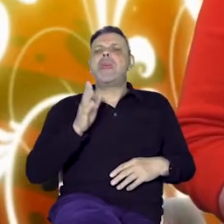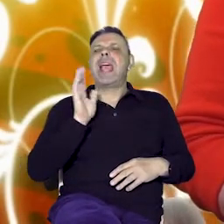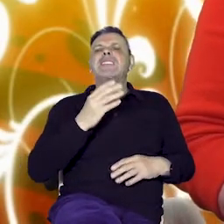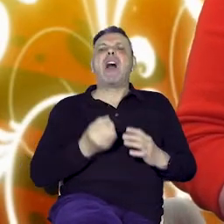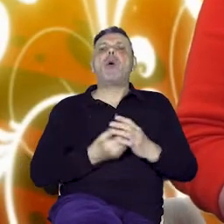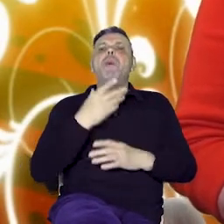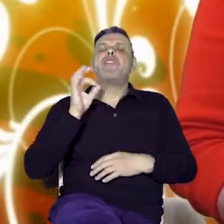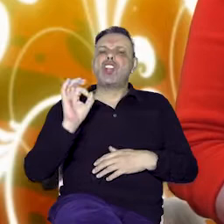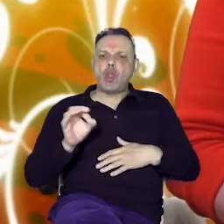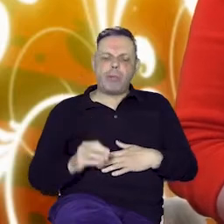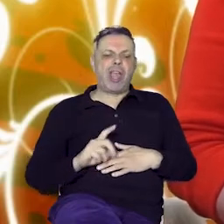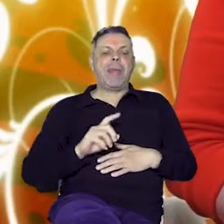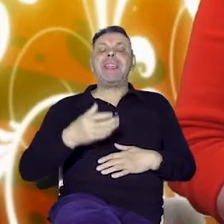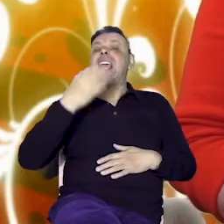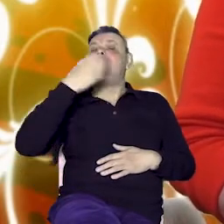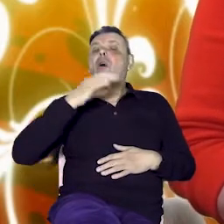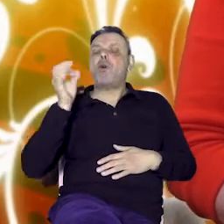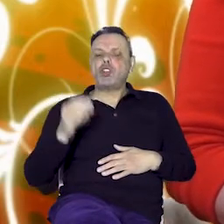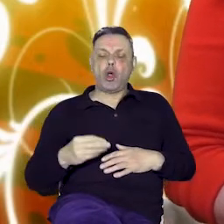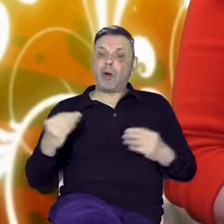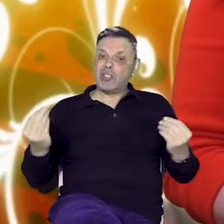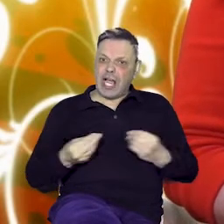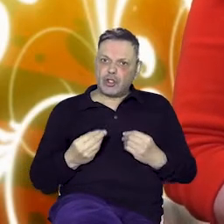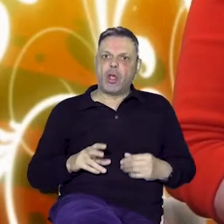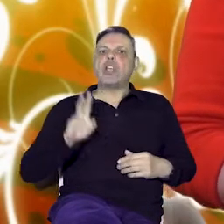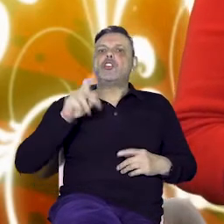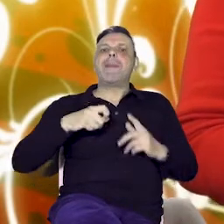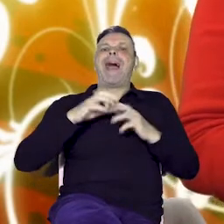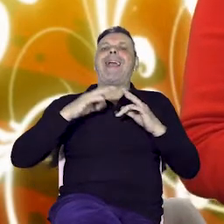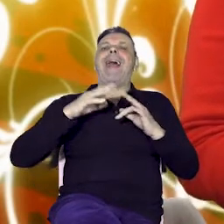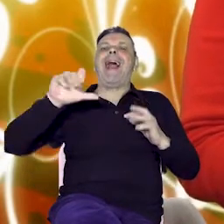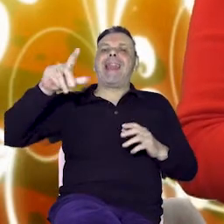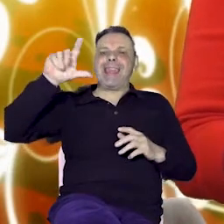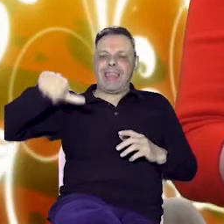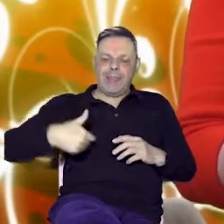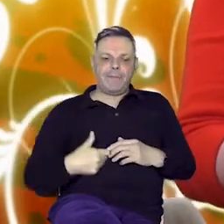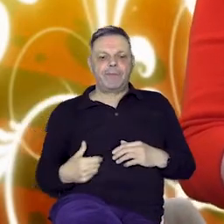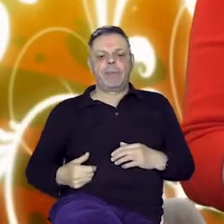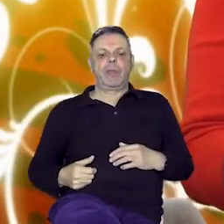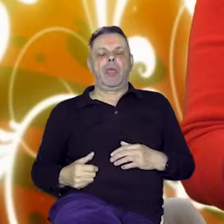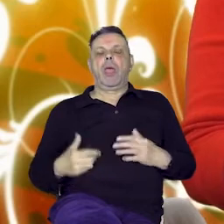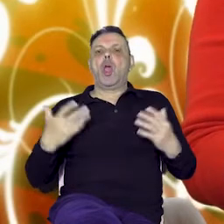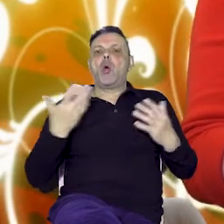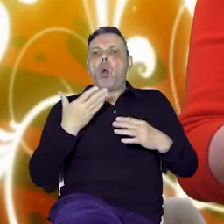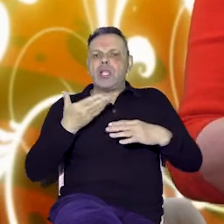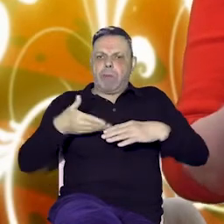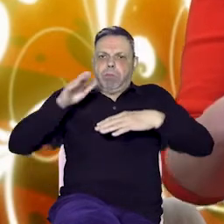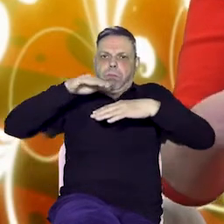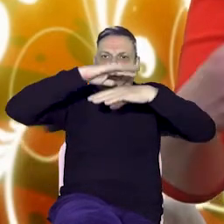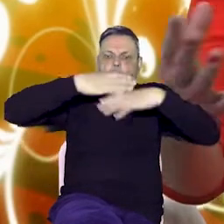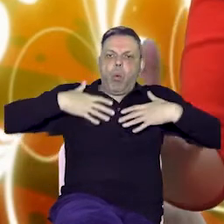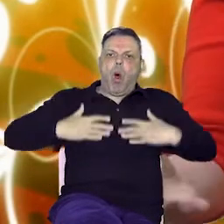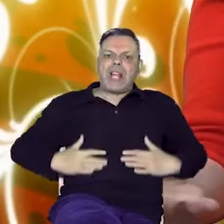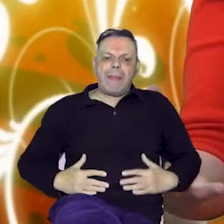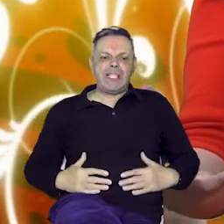dobro, nije svako voće dobro. Zašto? Zato što sadrži kalij. Tako je. Kalij koji se gomila u organizmu, jer se